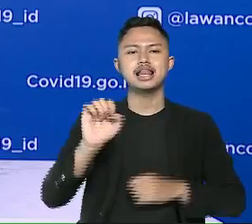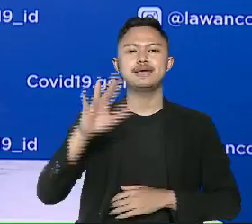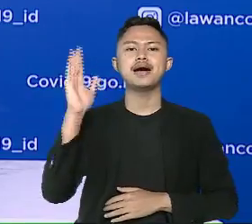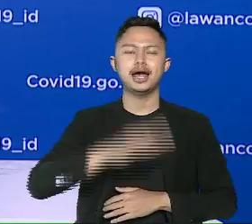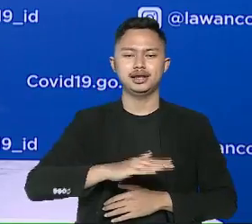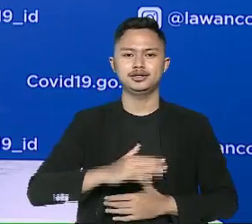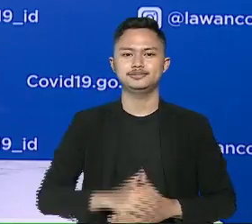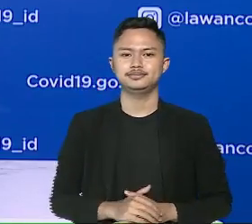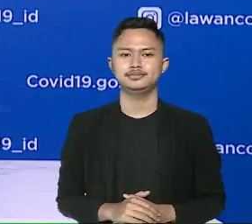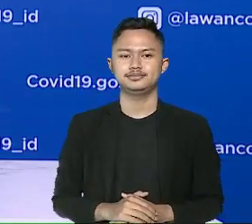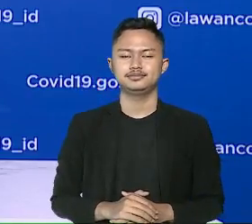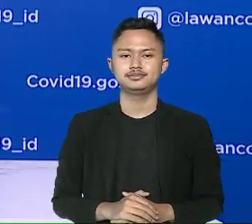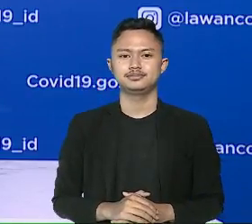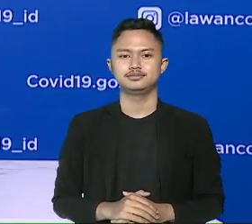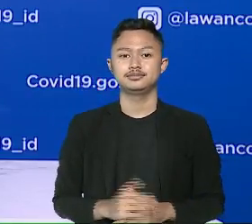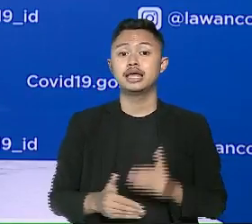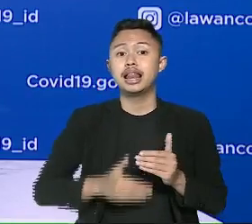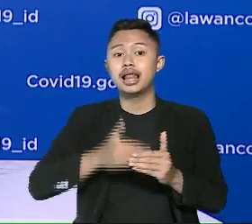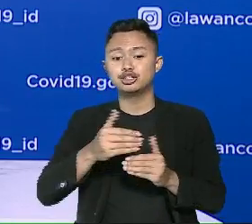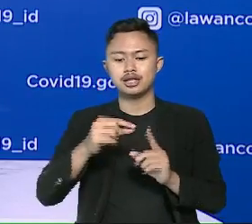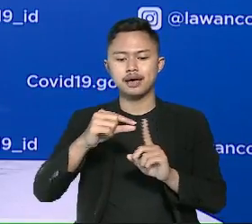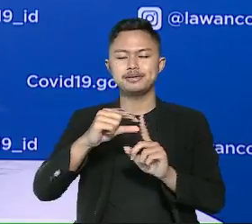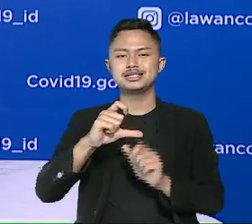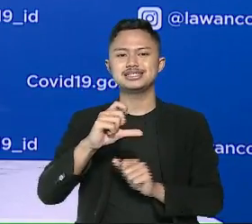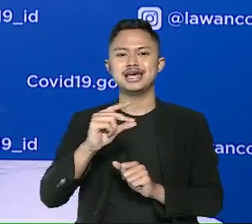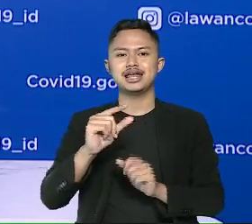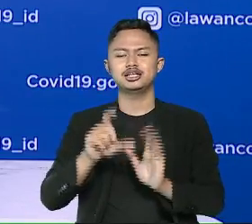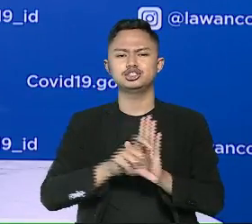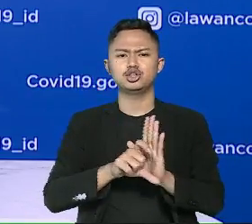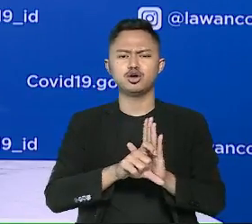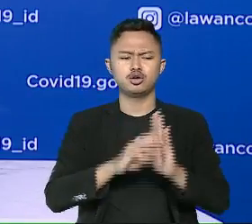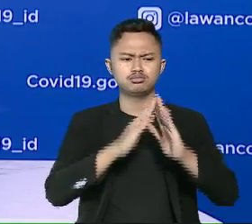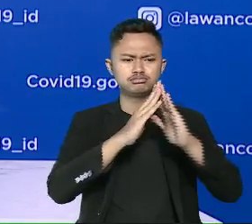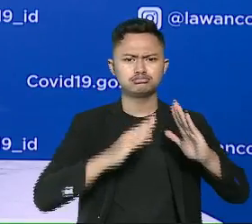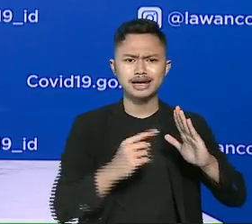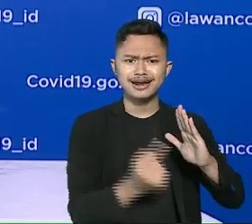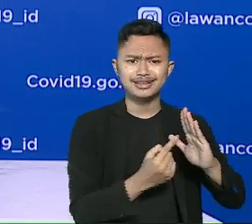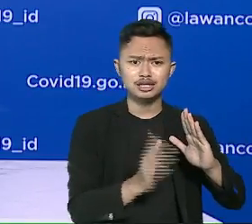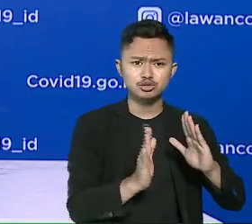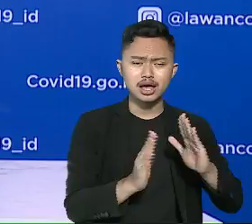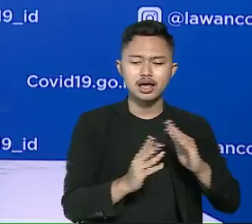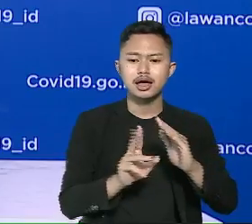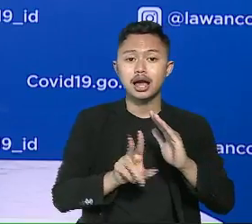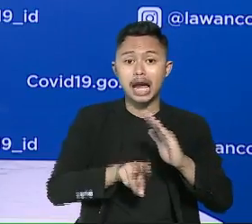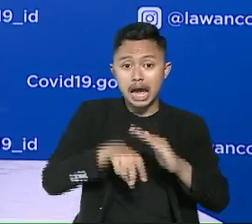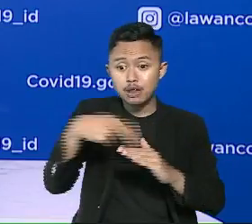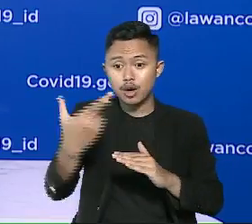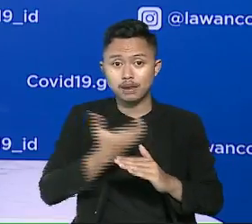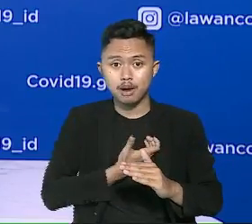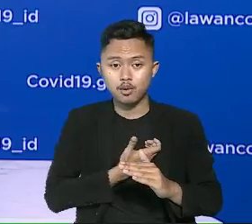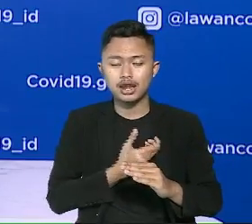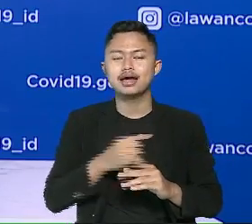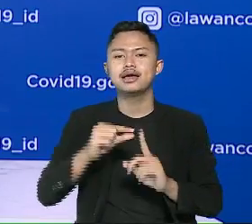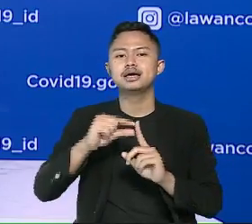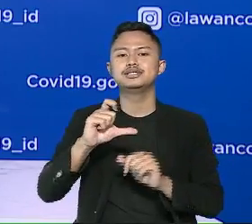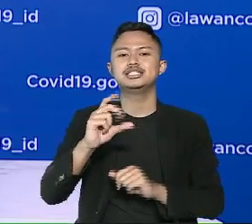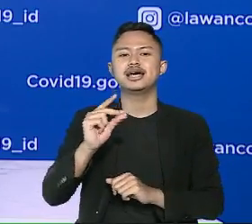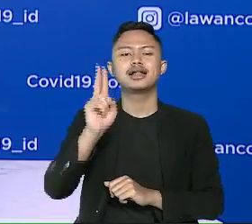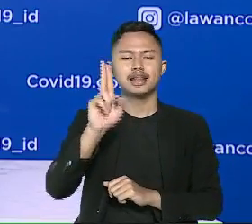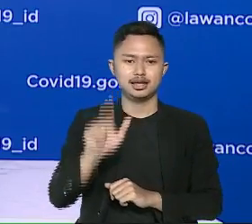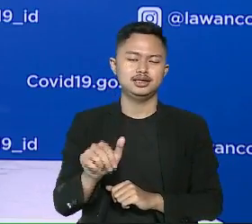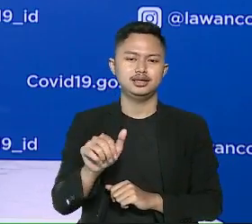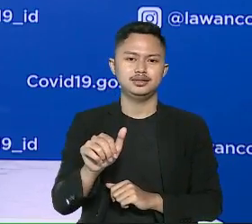RT-PCR kedua untuk menyelesaikan masa karantina, yaitu exit test pada hari ketiga untuk kewajiban karantina 3